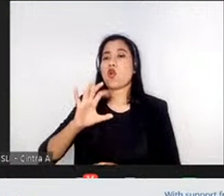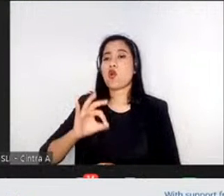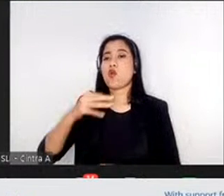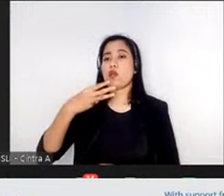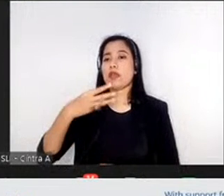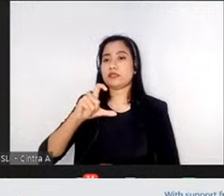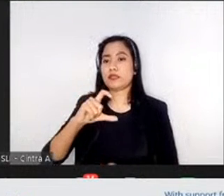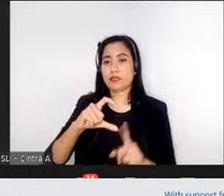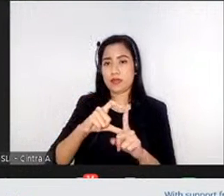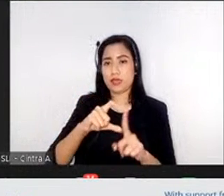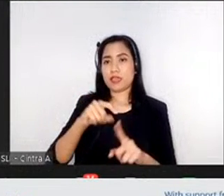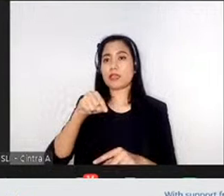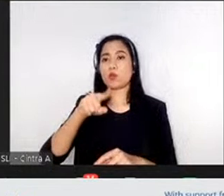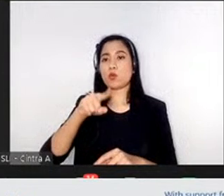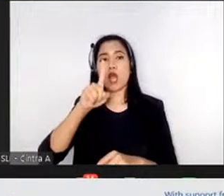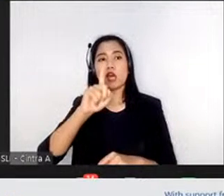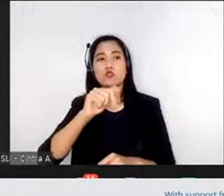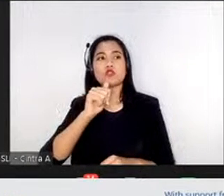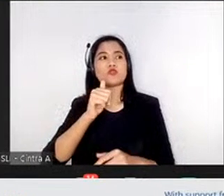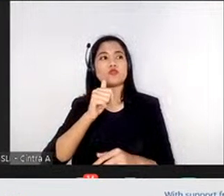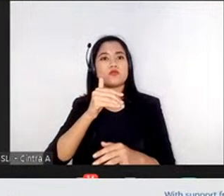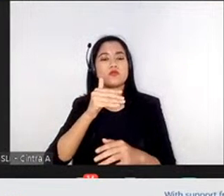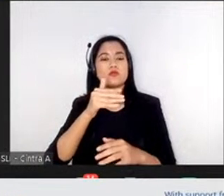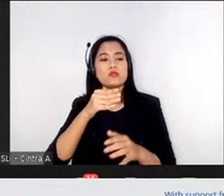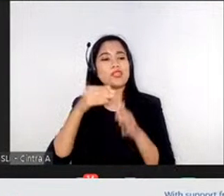dipatuhi oleh eh